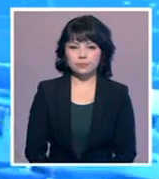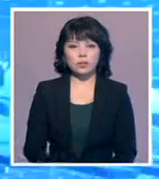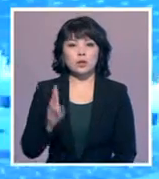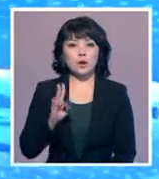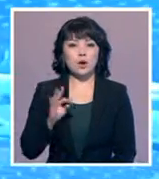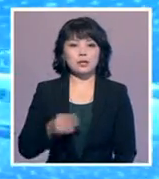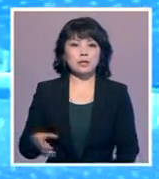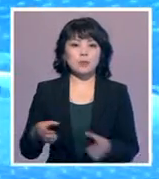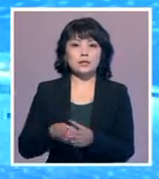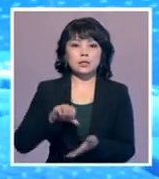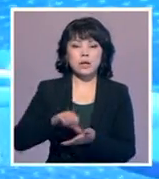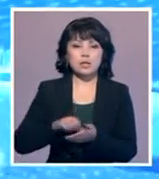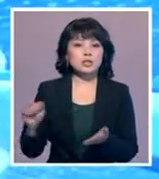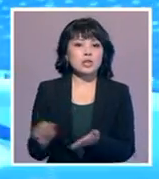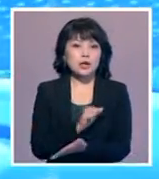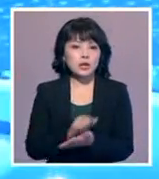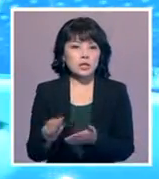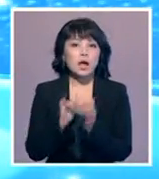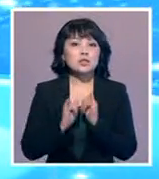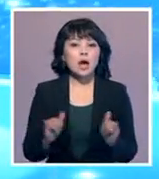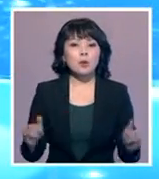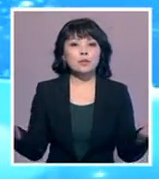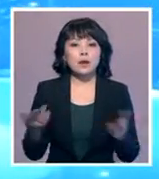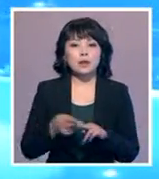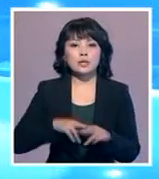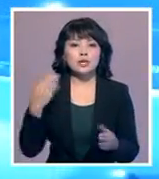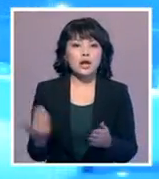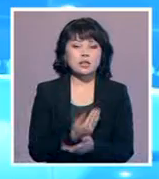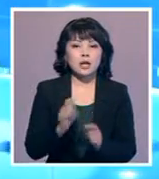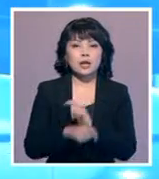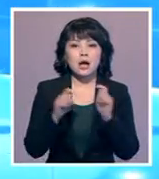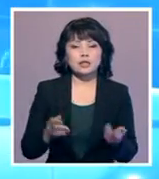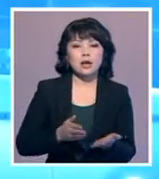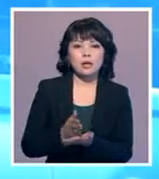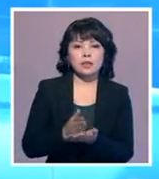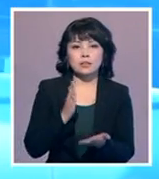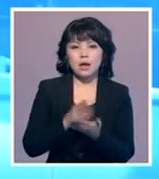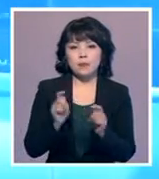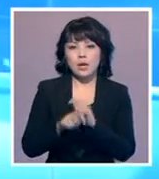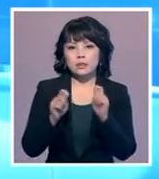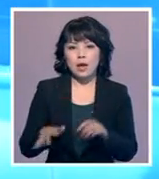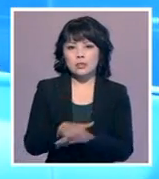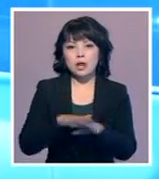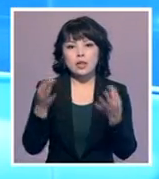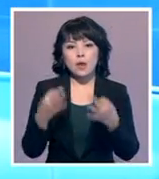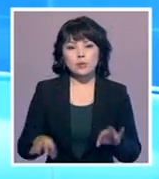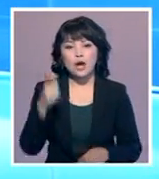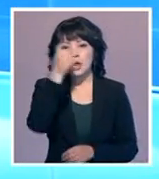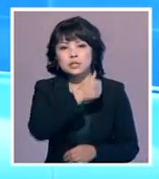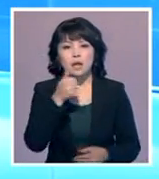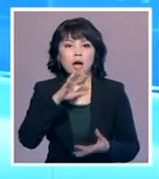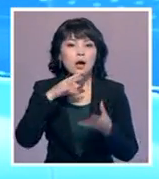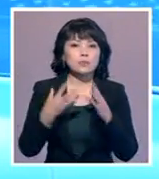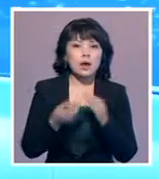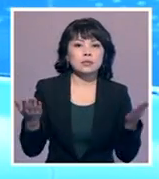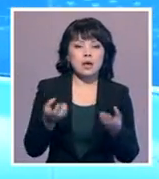Нұр Отан партиясының доктринасы дамудың жаңа кезеңіне бастама болмақ. Саяси құжат Қазақстанды қоғамды жұмылдыруға, тәуелсіздік жылдарында қалыптасқан